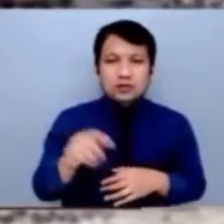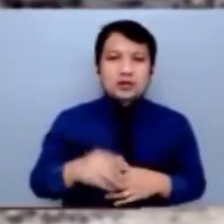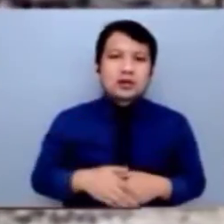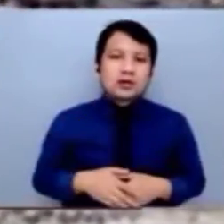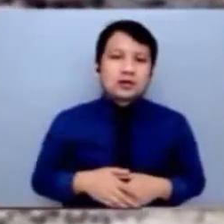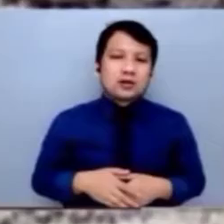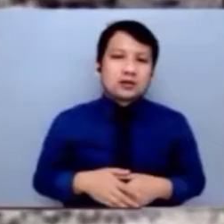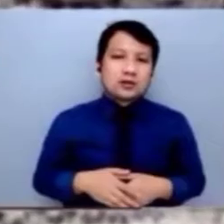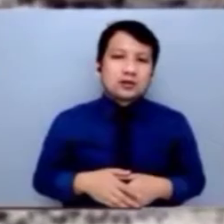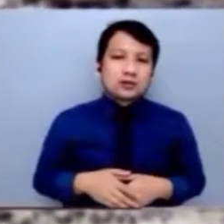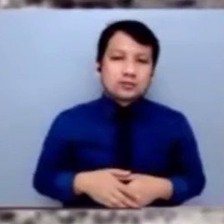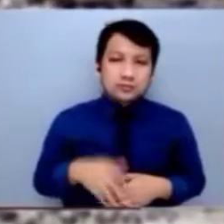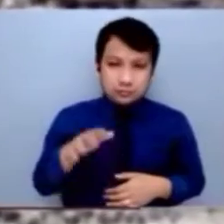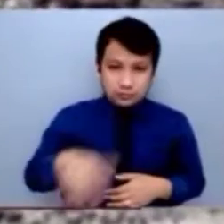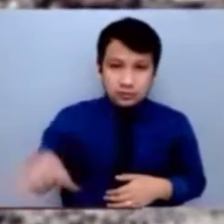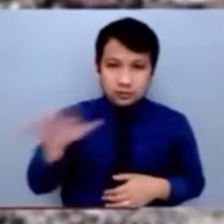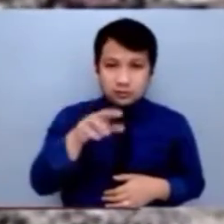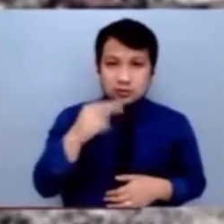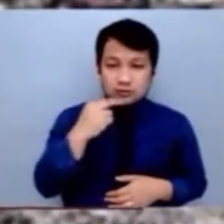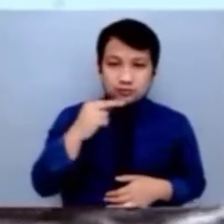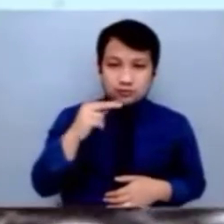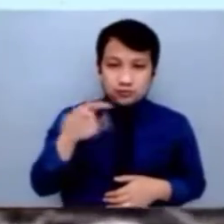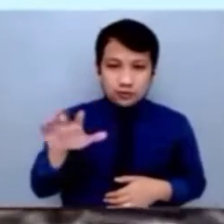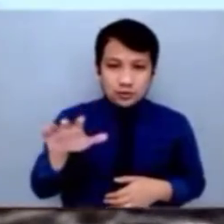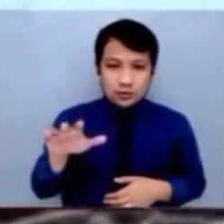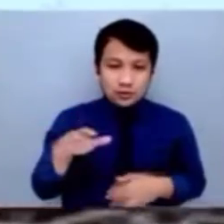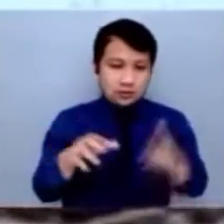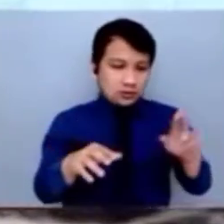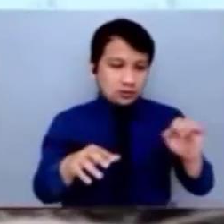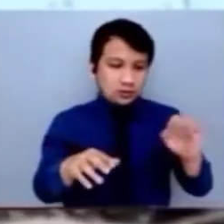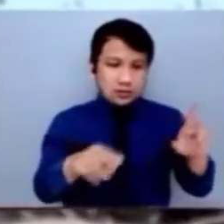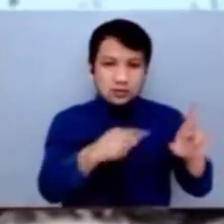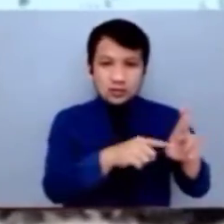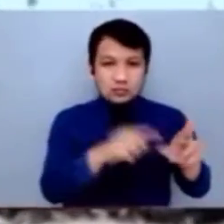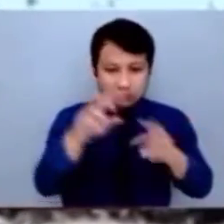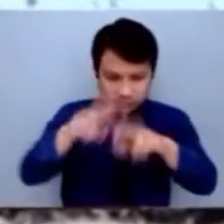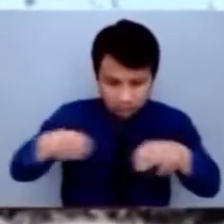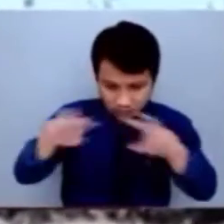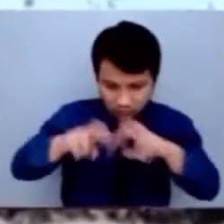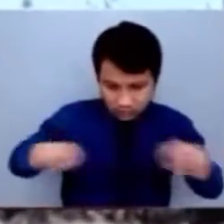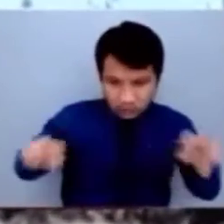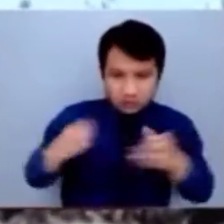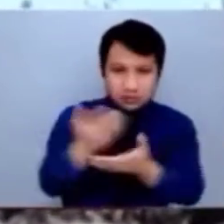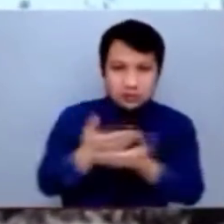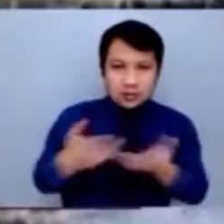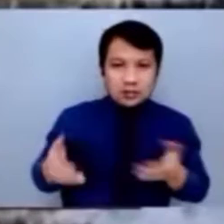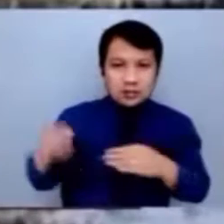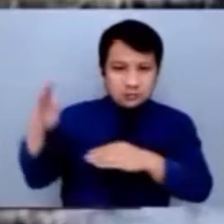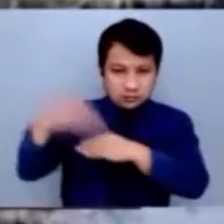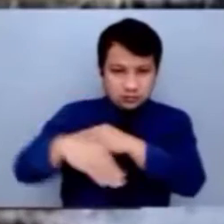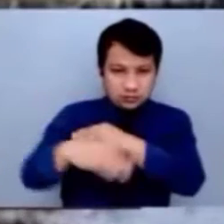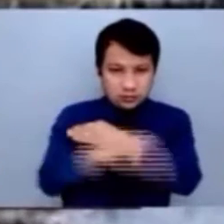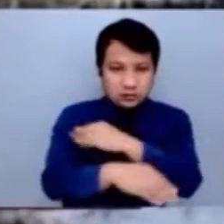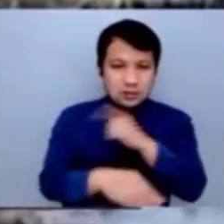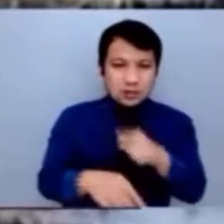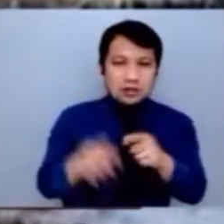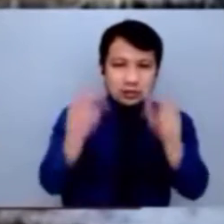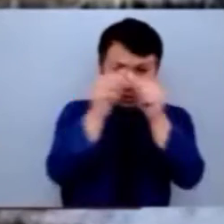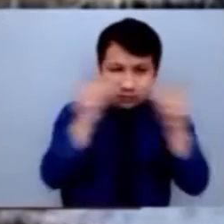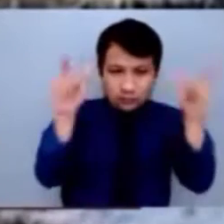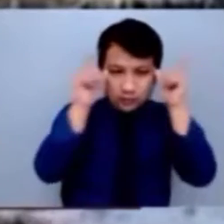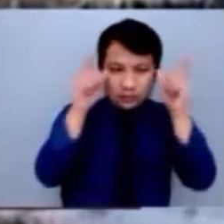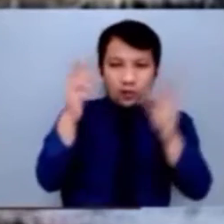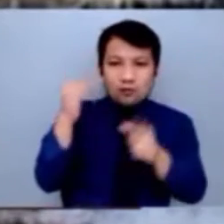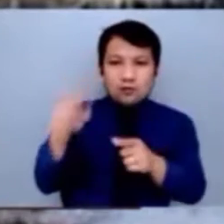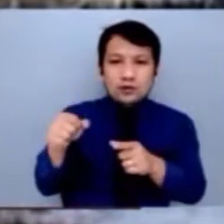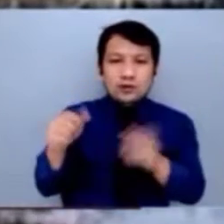Sa paglilibot pa ng News 5, naabutan namin si Ray na naghaalungkat mula sa mga sirasirang gamit sa tabing dagat ng Lapu-Lapu City matapos